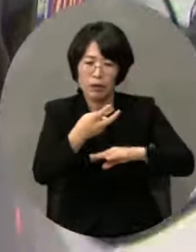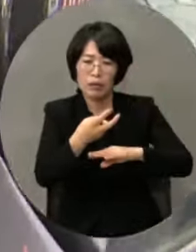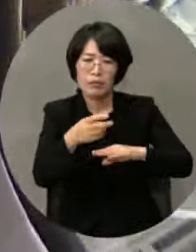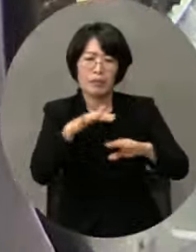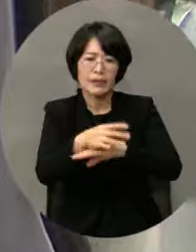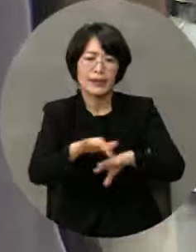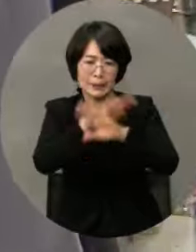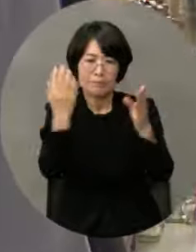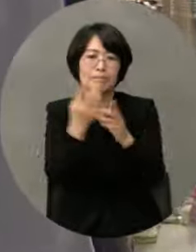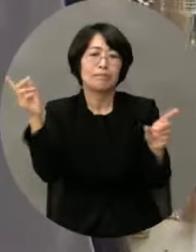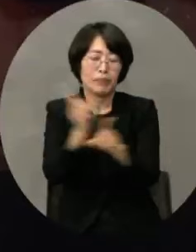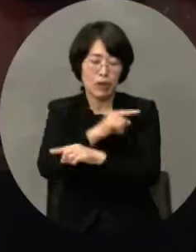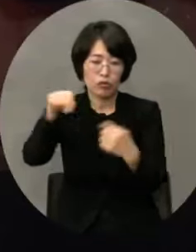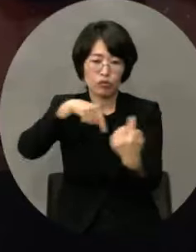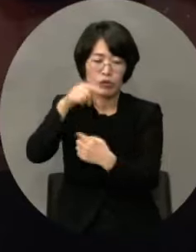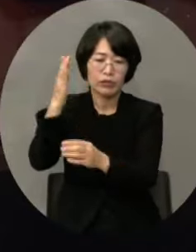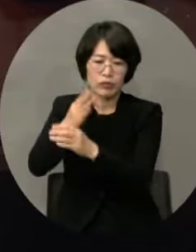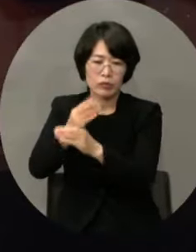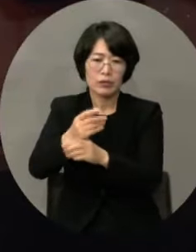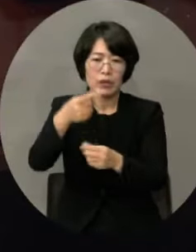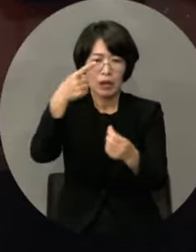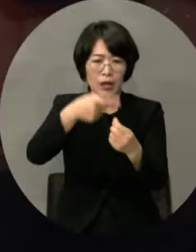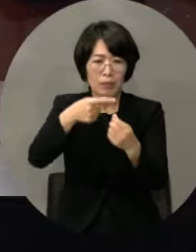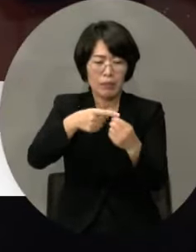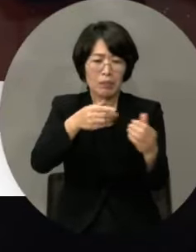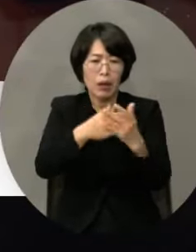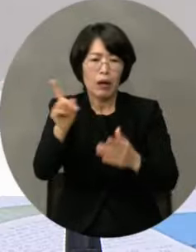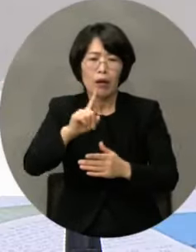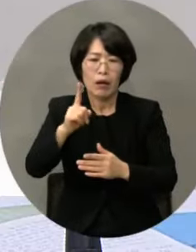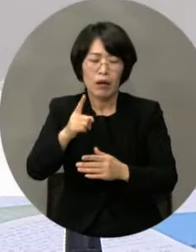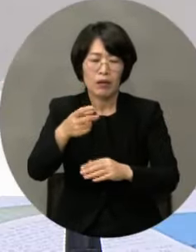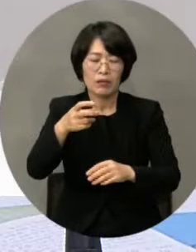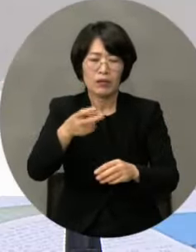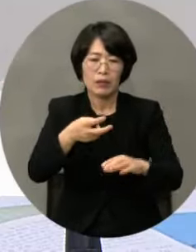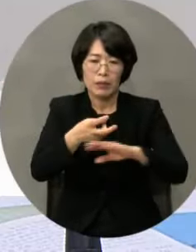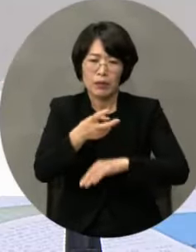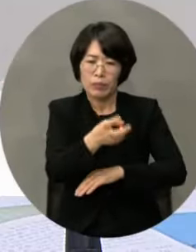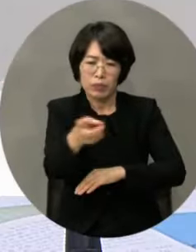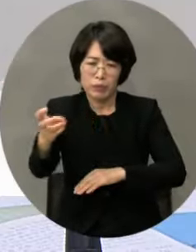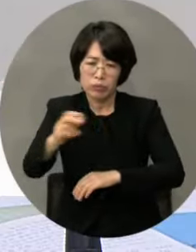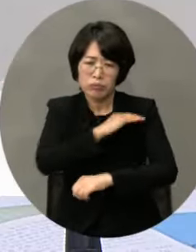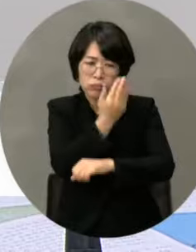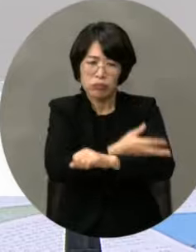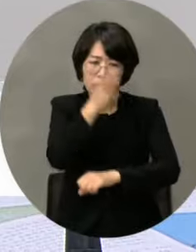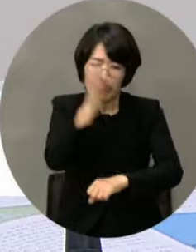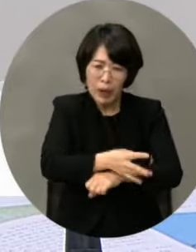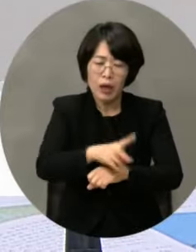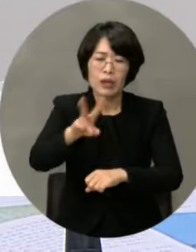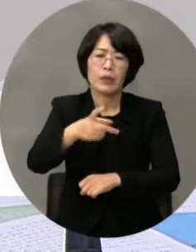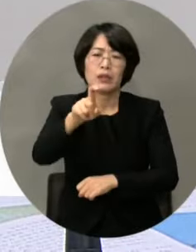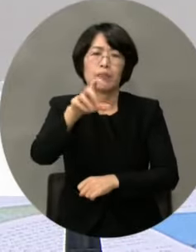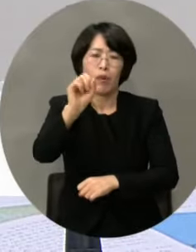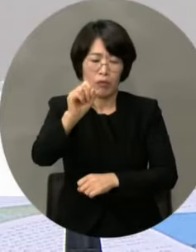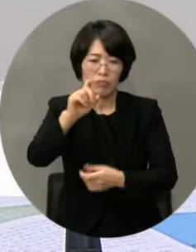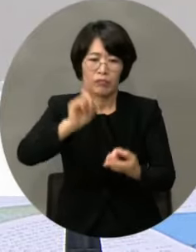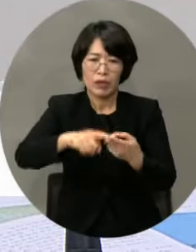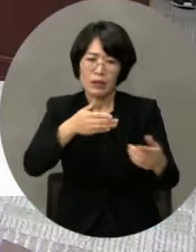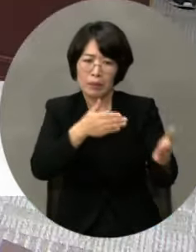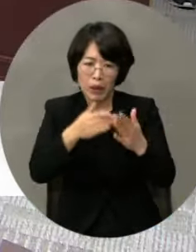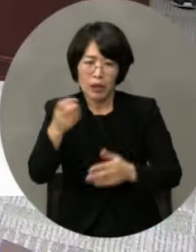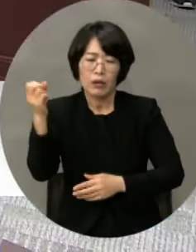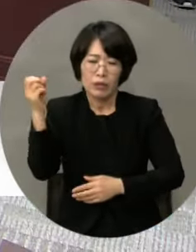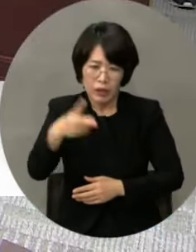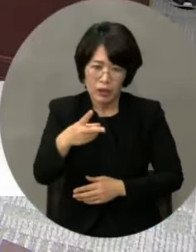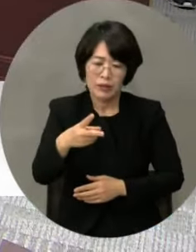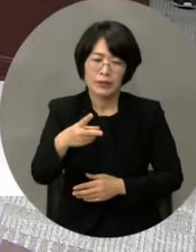개편돼 운행되고 있습니다. 한 차례 부결됐지만 노선권을 210억 원에 인수인계하는 것을 골자로 하는